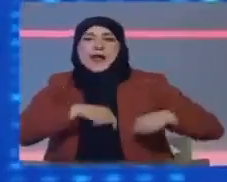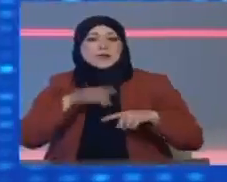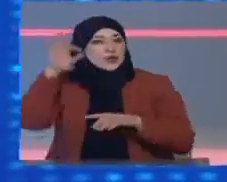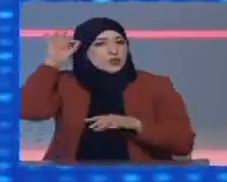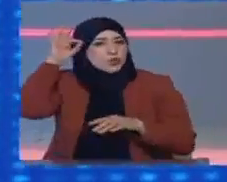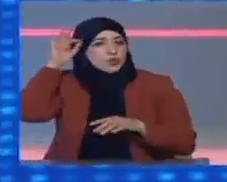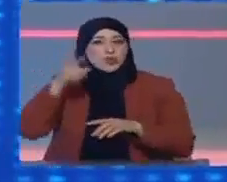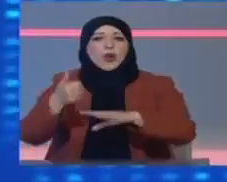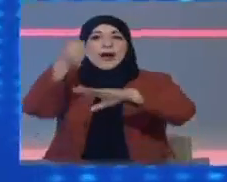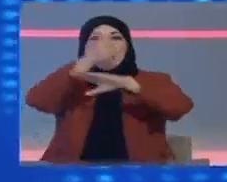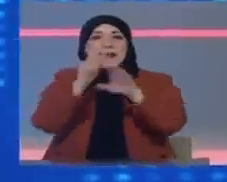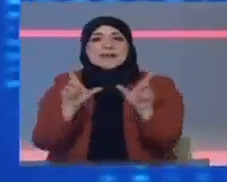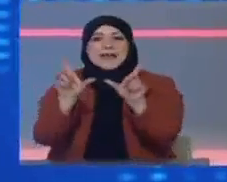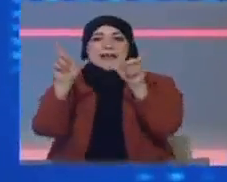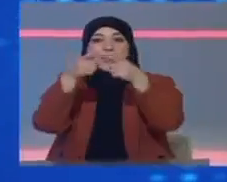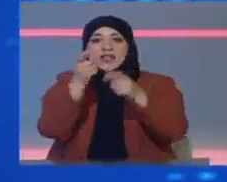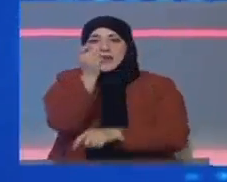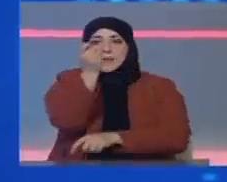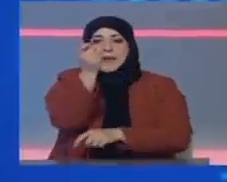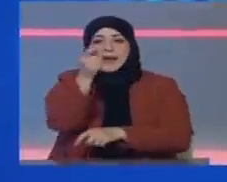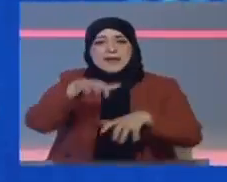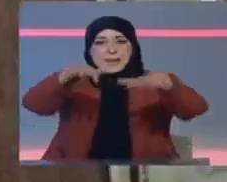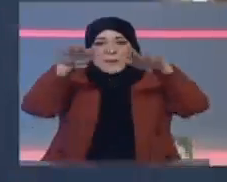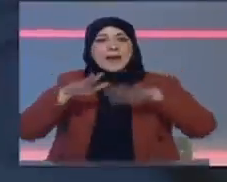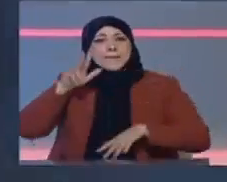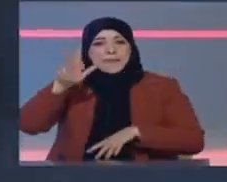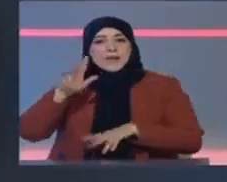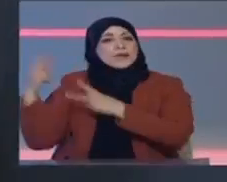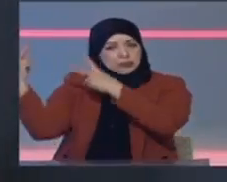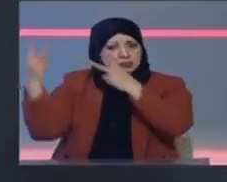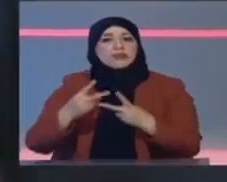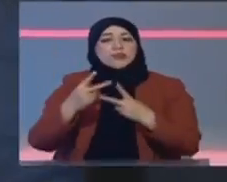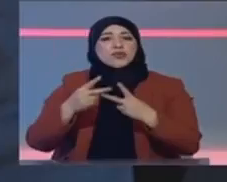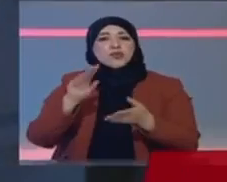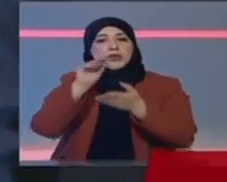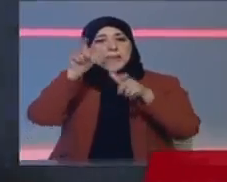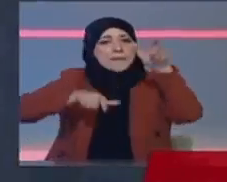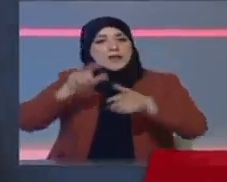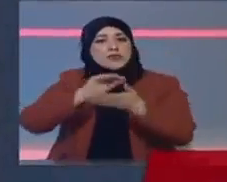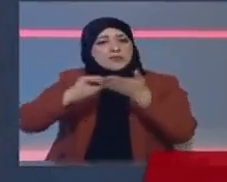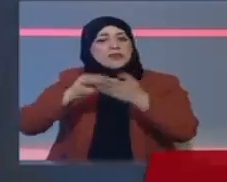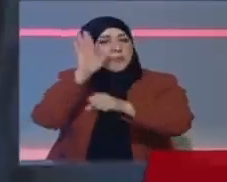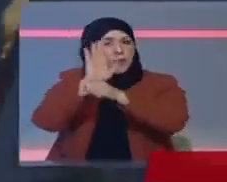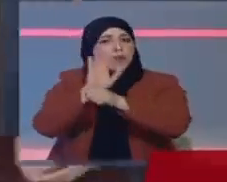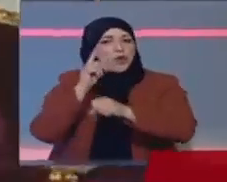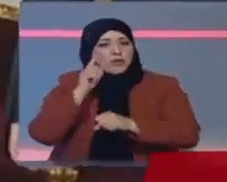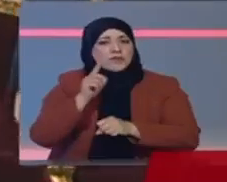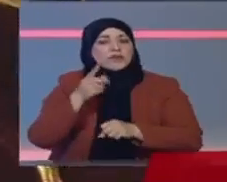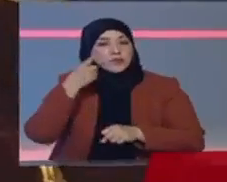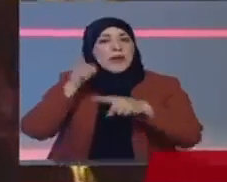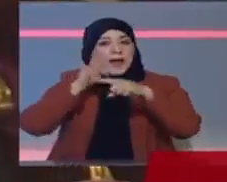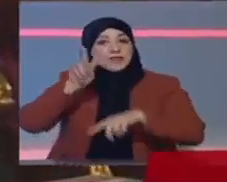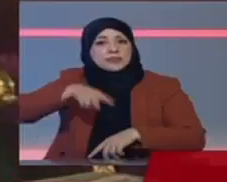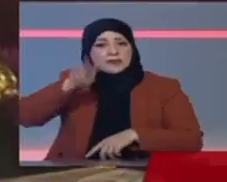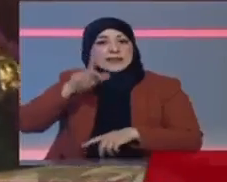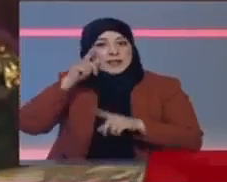رئيسا للجنه الماليه بالبرلمان بحضور اعضاء مكتب اللجنه واكد الغنوشي بالمناسبه على ضروره تسريع